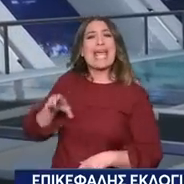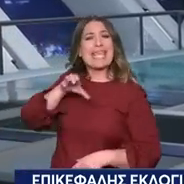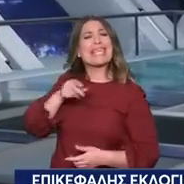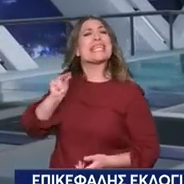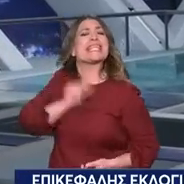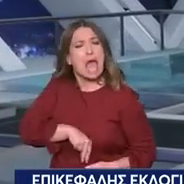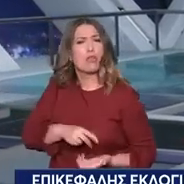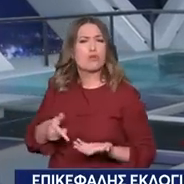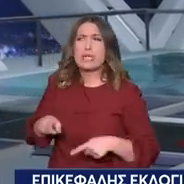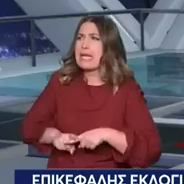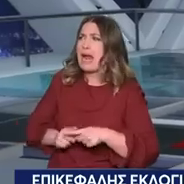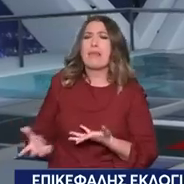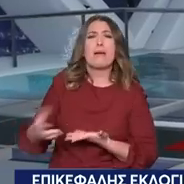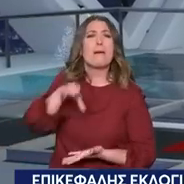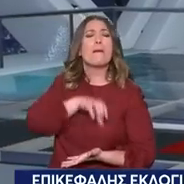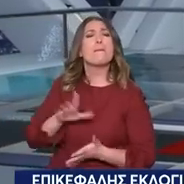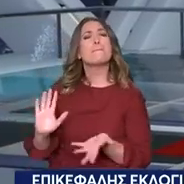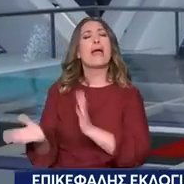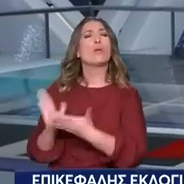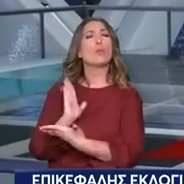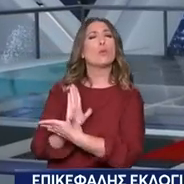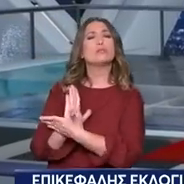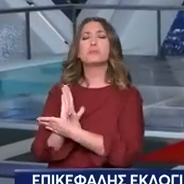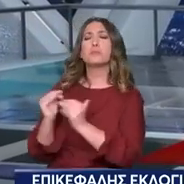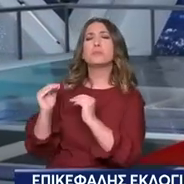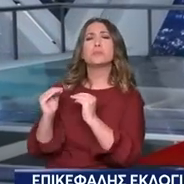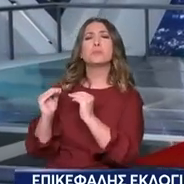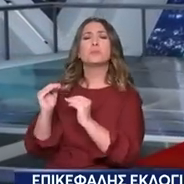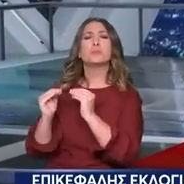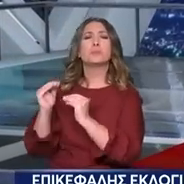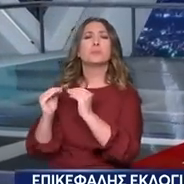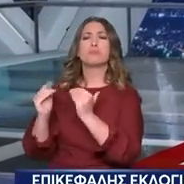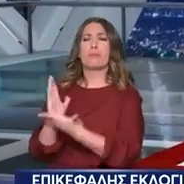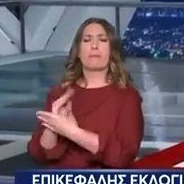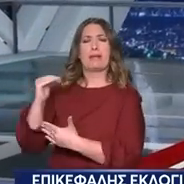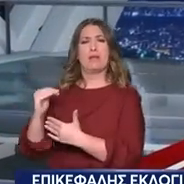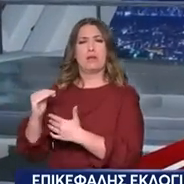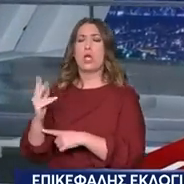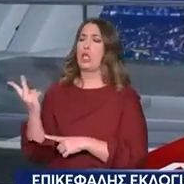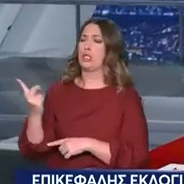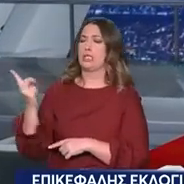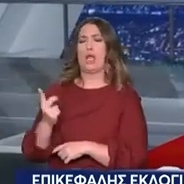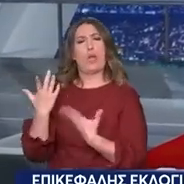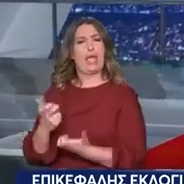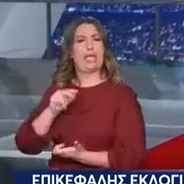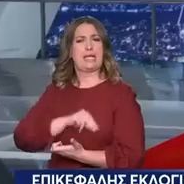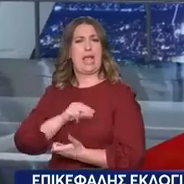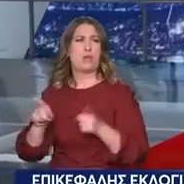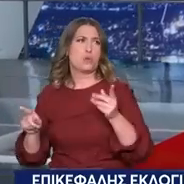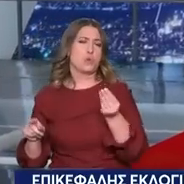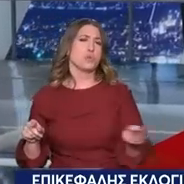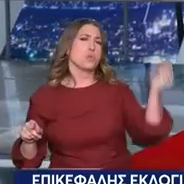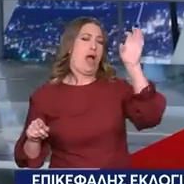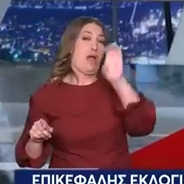μιλάμε, η χώρα μας βρίσκεται περίπου στο μέσο όρο βάσει του συντελεστή που ισχύει στην υπόλοιπη Ευρώπη, περίπου στο 22%. Το κυβερνητικό μας